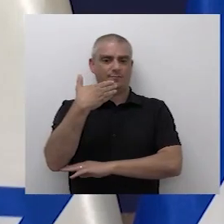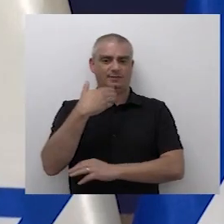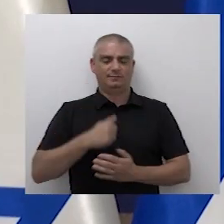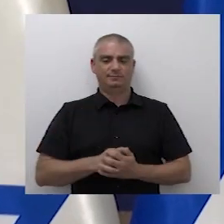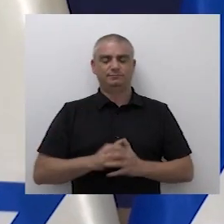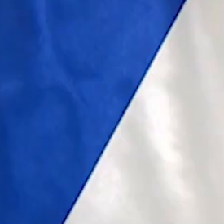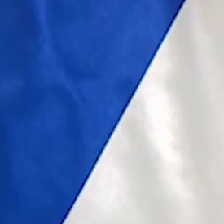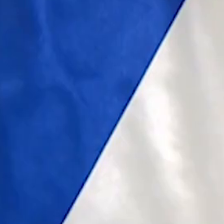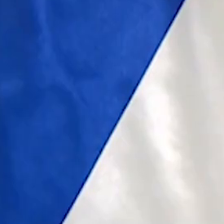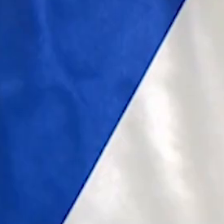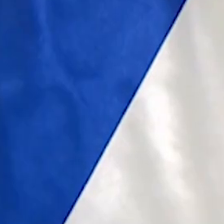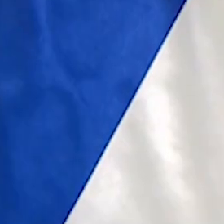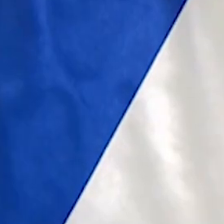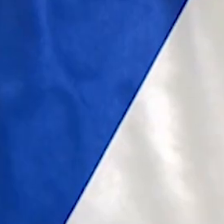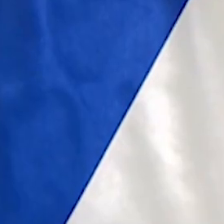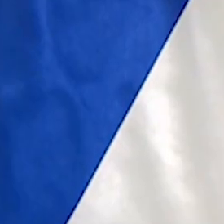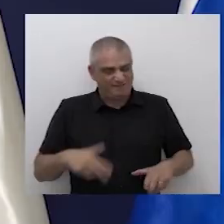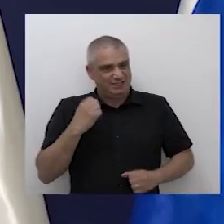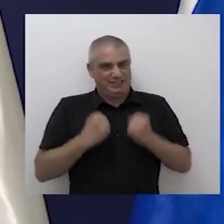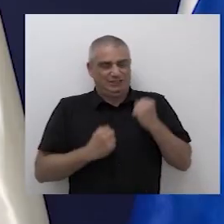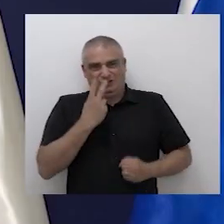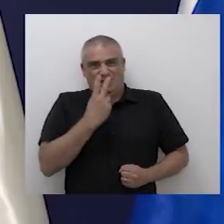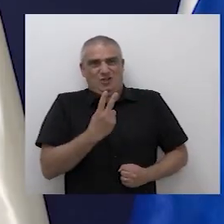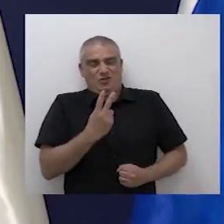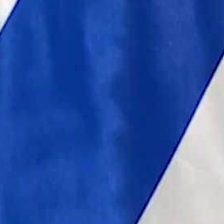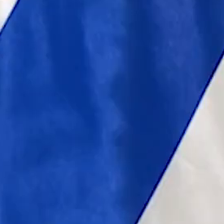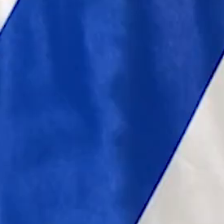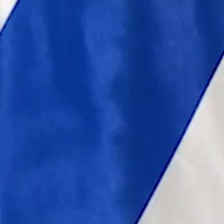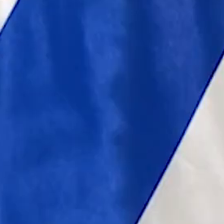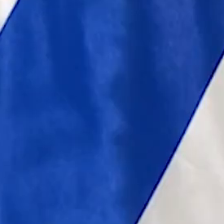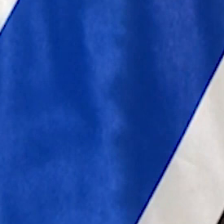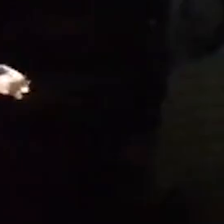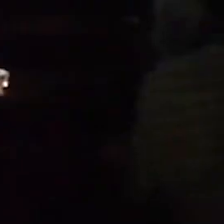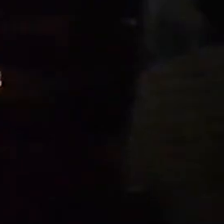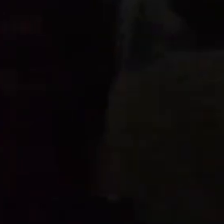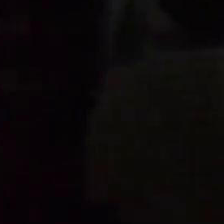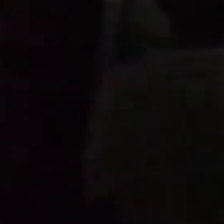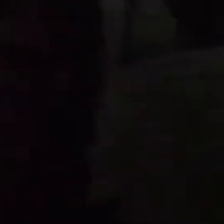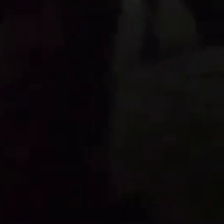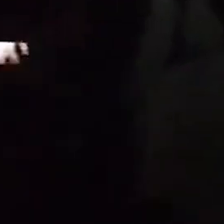עם ישראל מאוחד, גם ההנהגה שלו מאוחד. אנחנו ננצח באופן חד ומוברק.